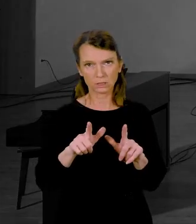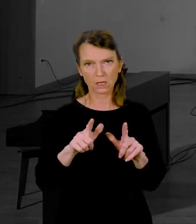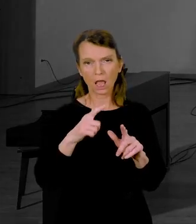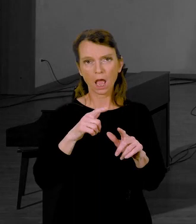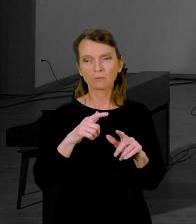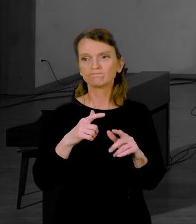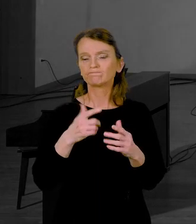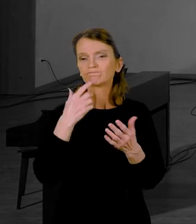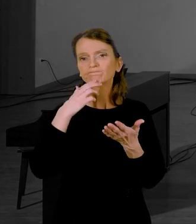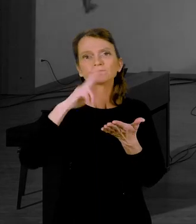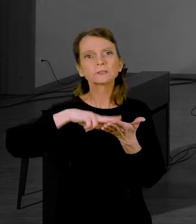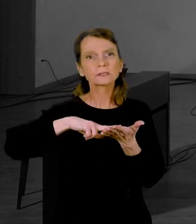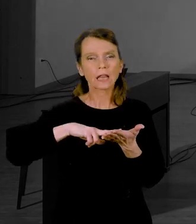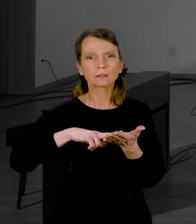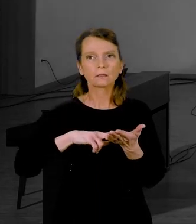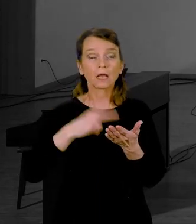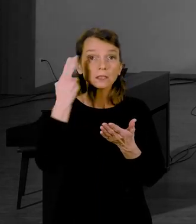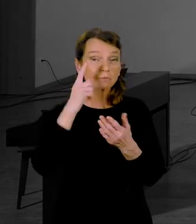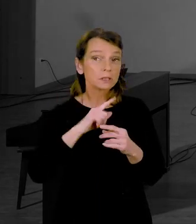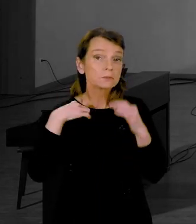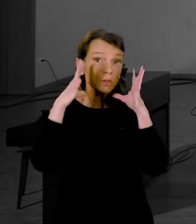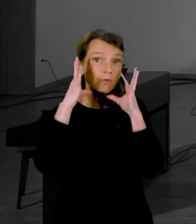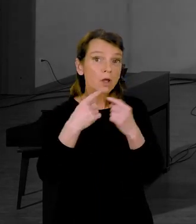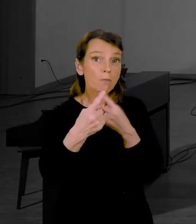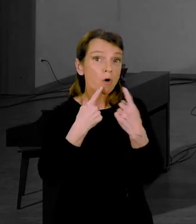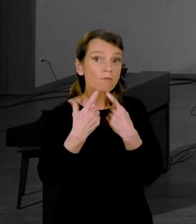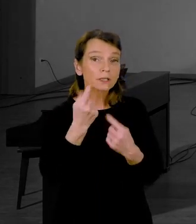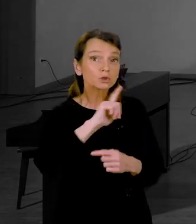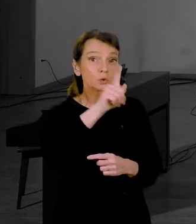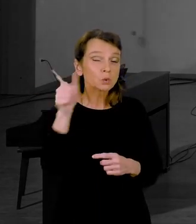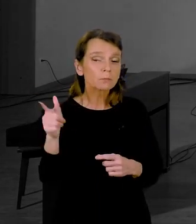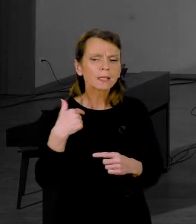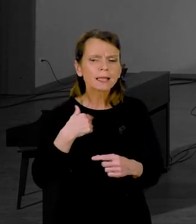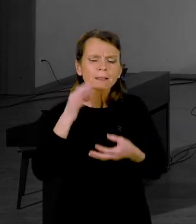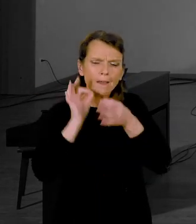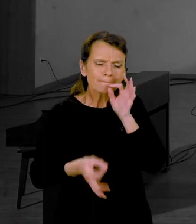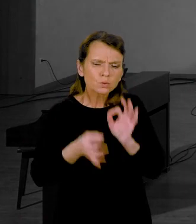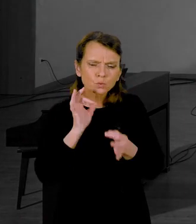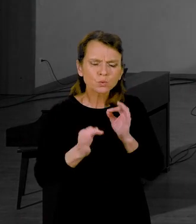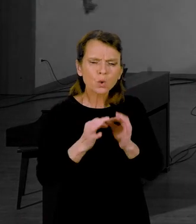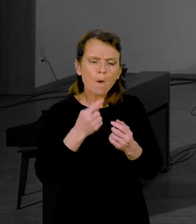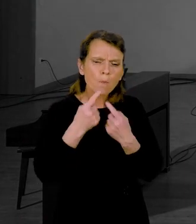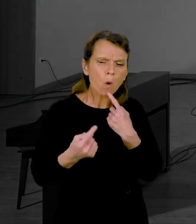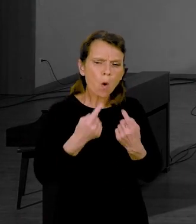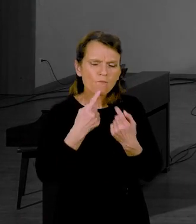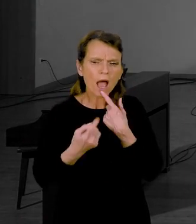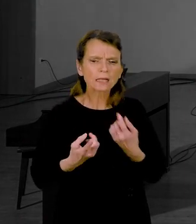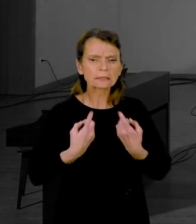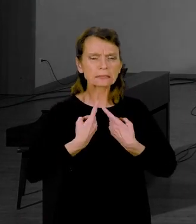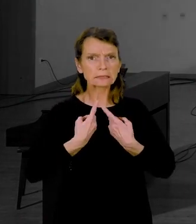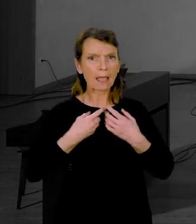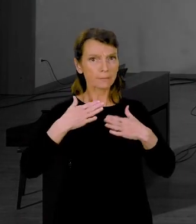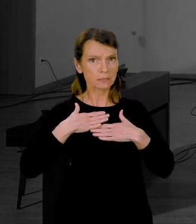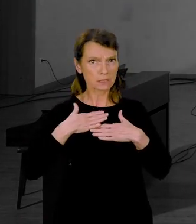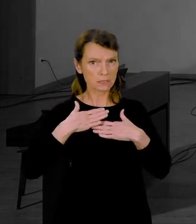In seveda, ker se nismo navajeni pogovarjati z drugimi, sem se poskušal pogovarjati sam s sabo,